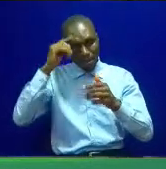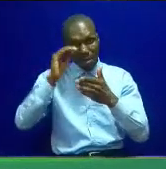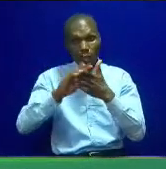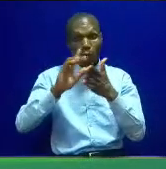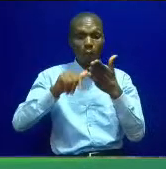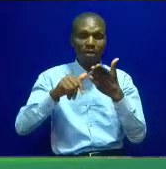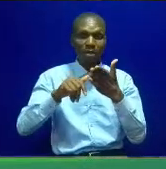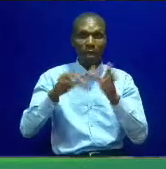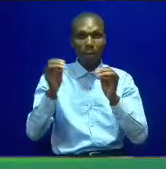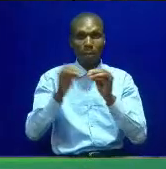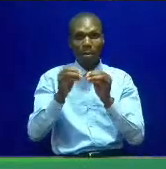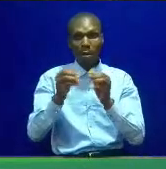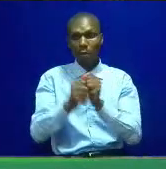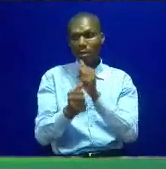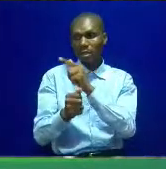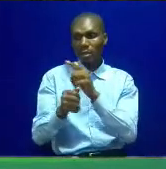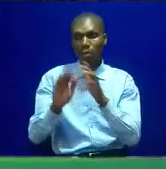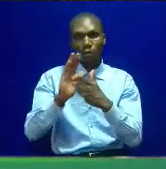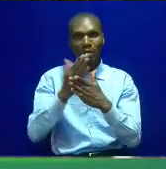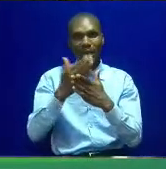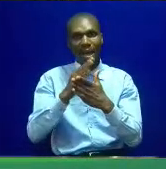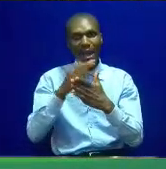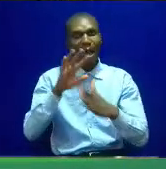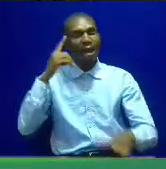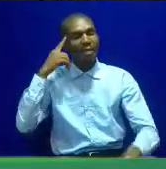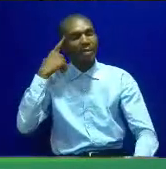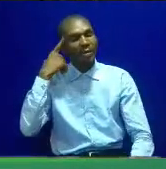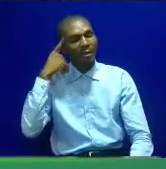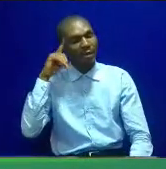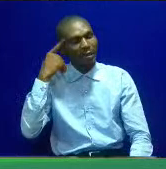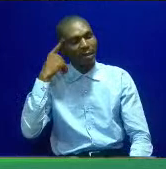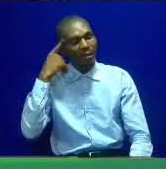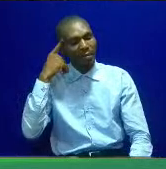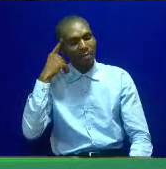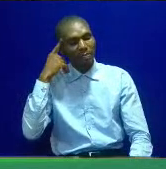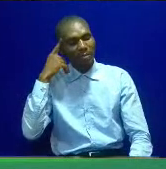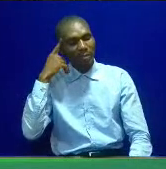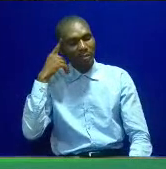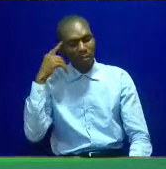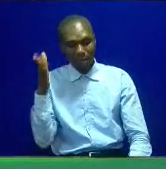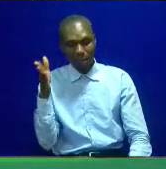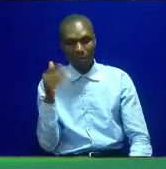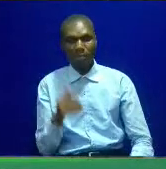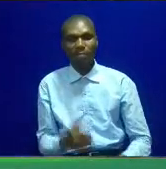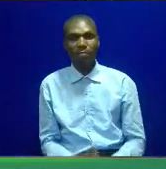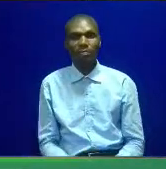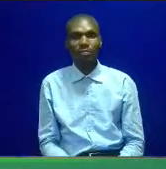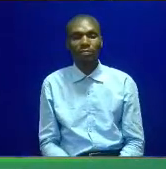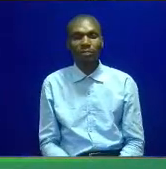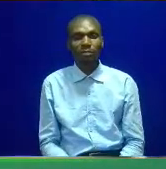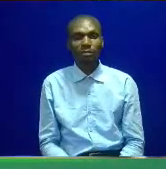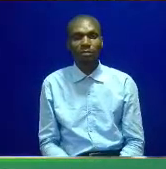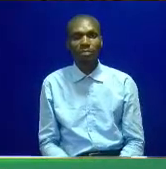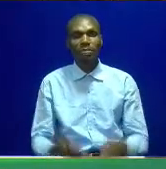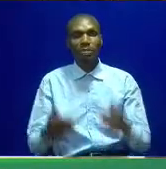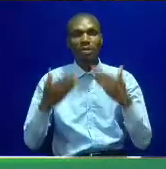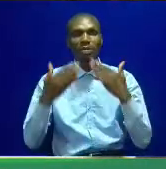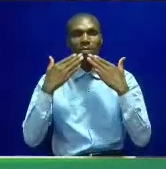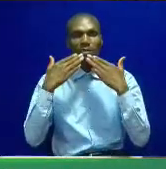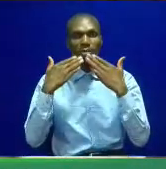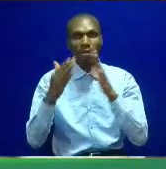nyora ne no yo ne ga ne ra to birenge bi ai igoro yo mwako yo ga na ande ko semeri kia bwata somu waka toko soa toko wakira nyasaye